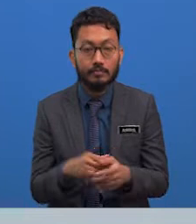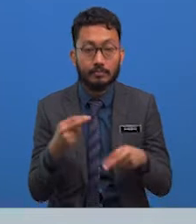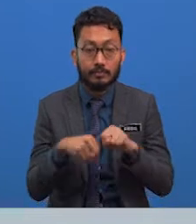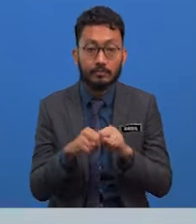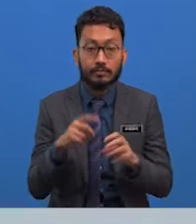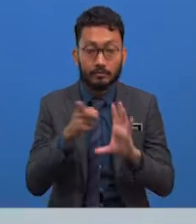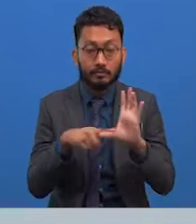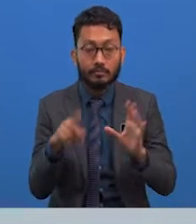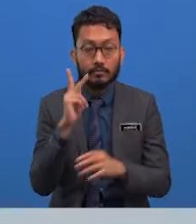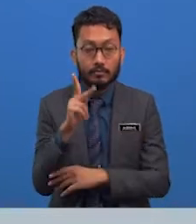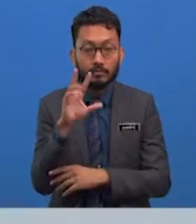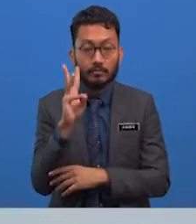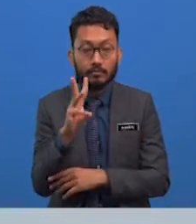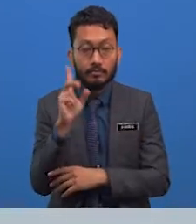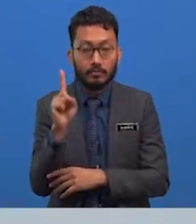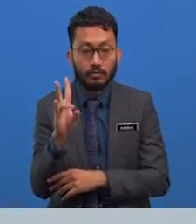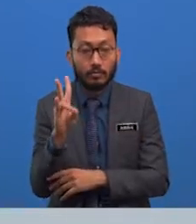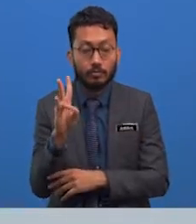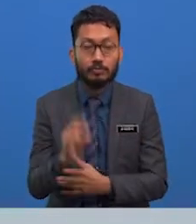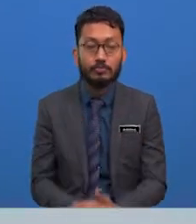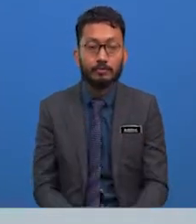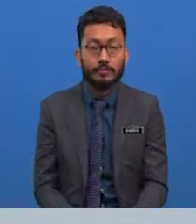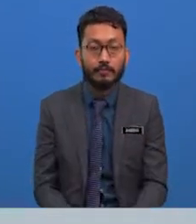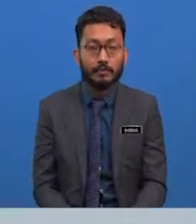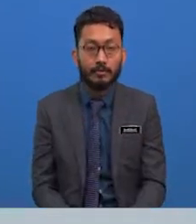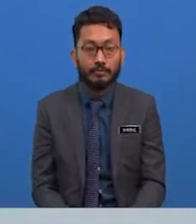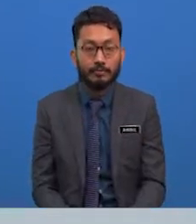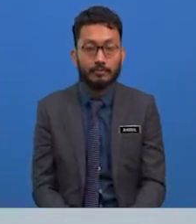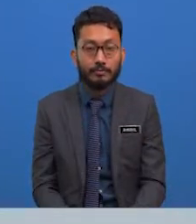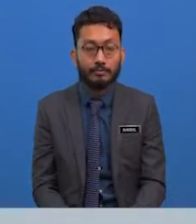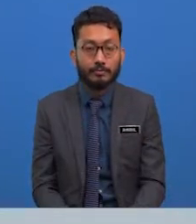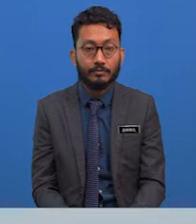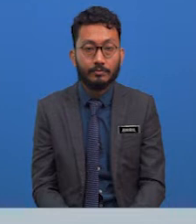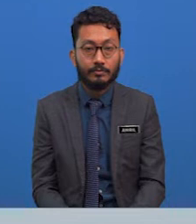nilai sudut K adalah 67 darjah.